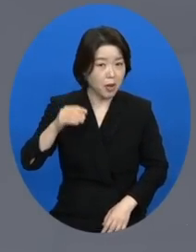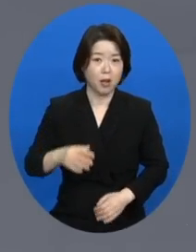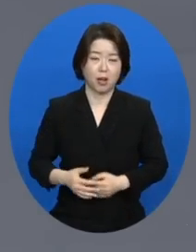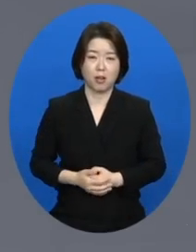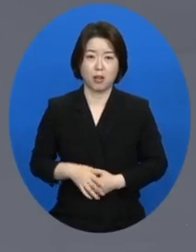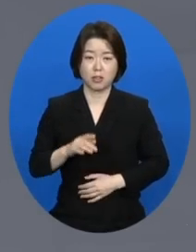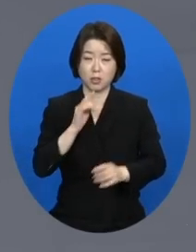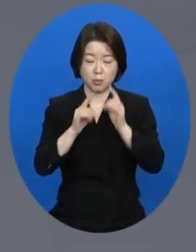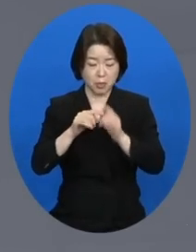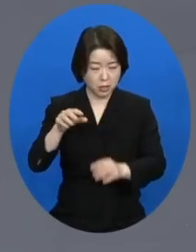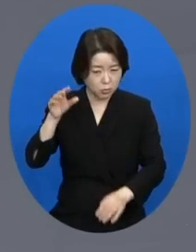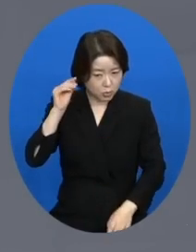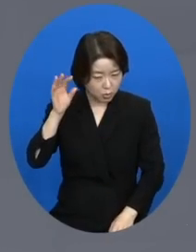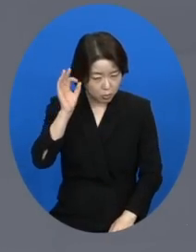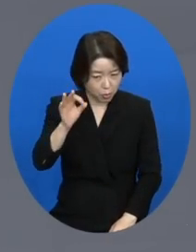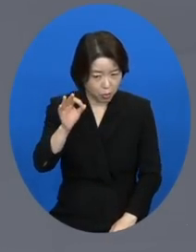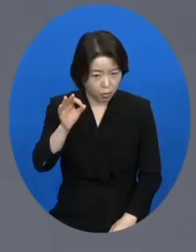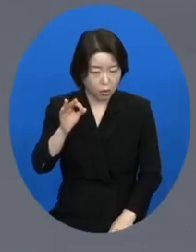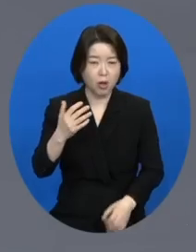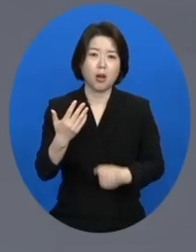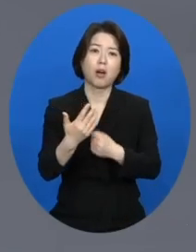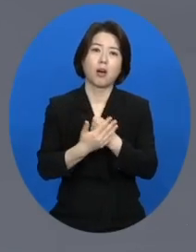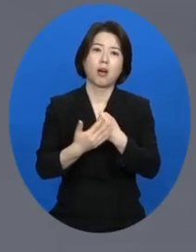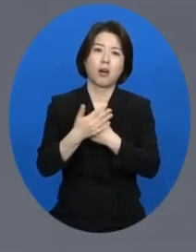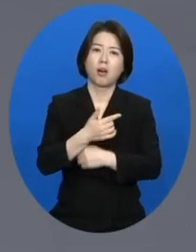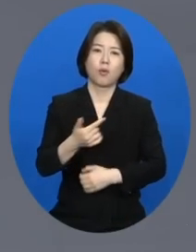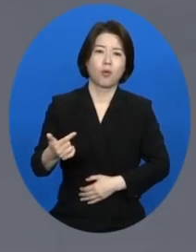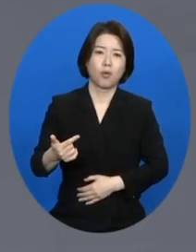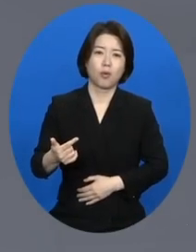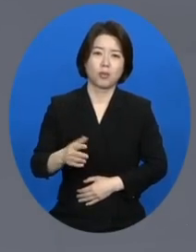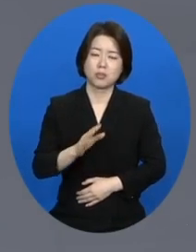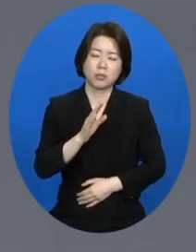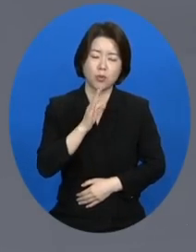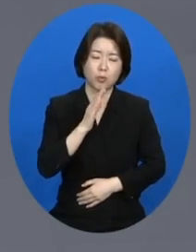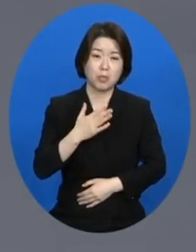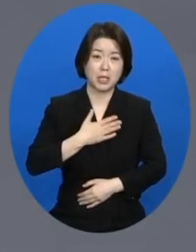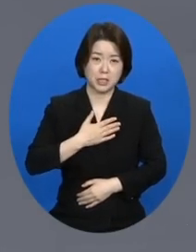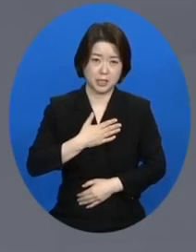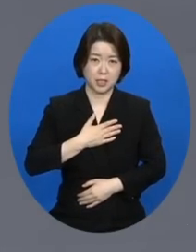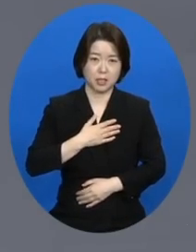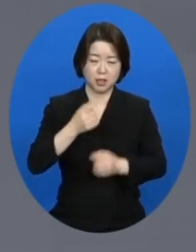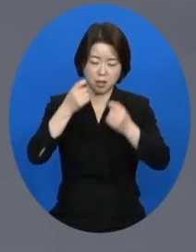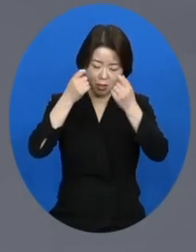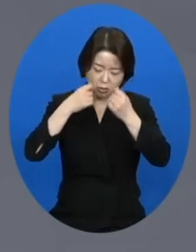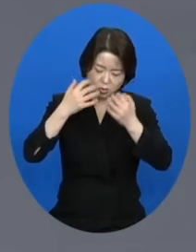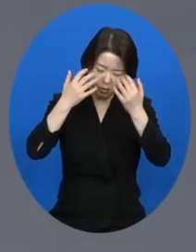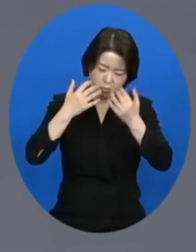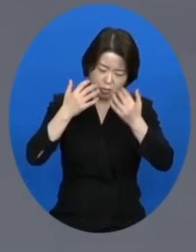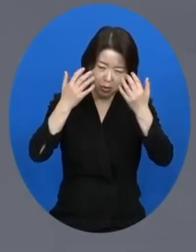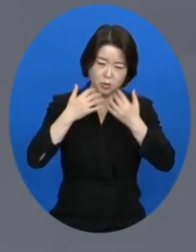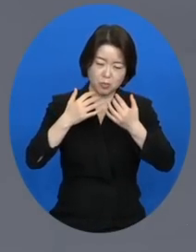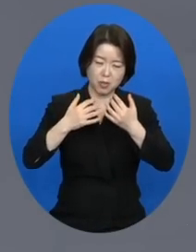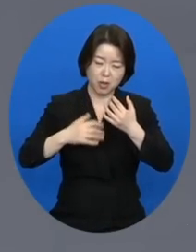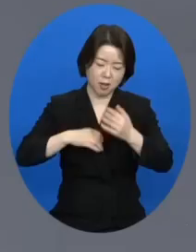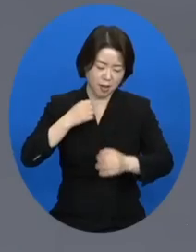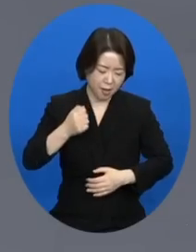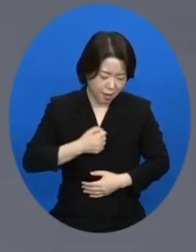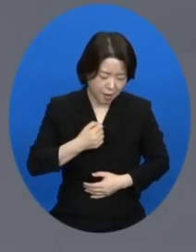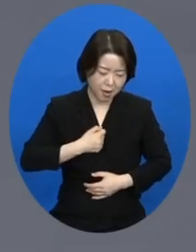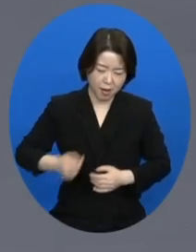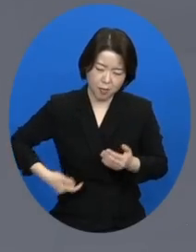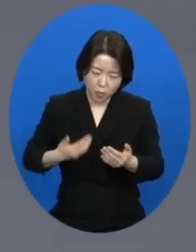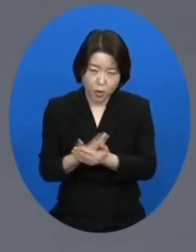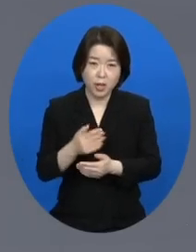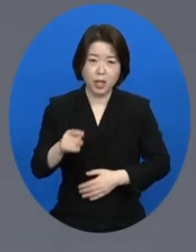그 말씀을 들어보니까요 너무 은혜로운 거예요. 정말 제가 눈물을 흘리며 통곡하며